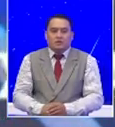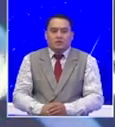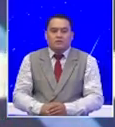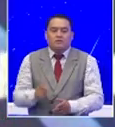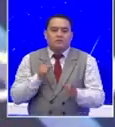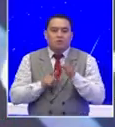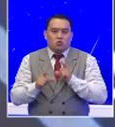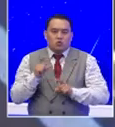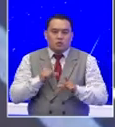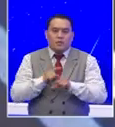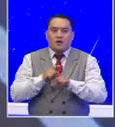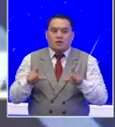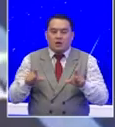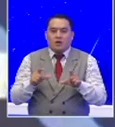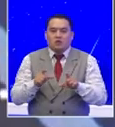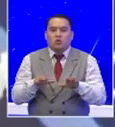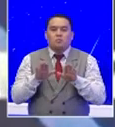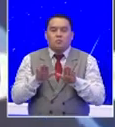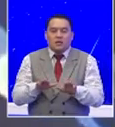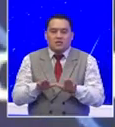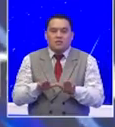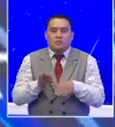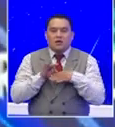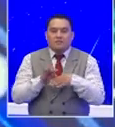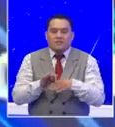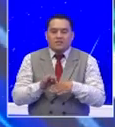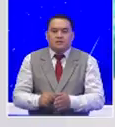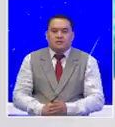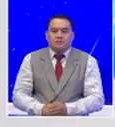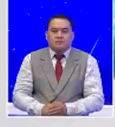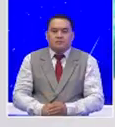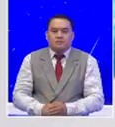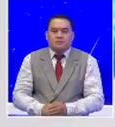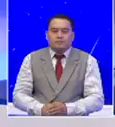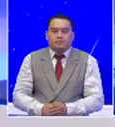учебными заведениями, на базе которых расположены пункты проведения ЕНТ.